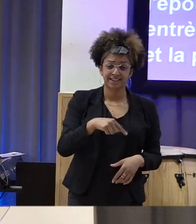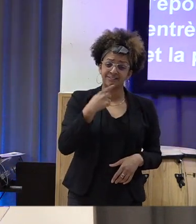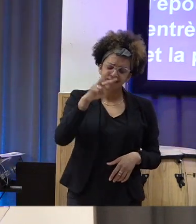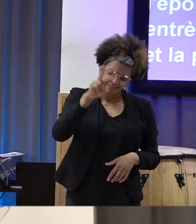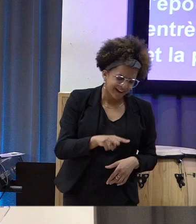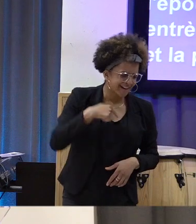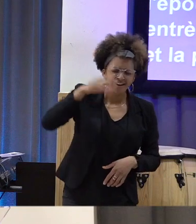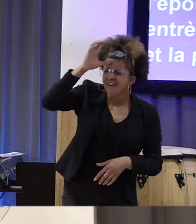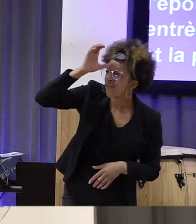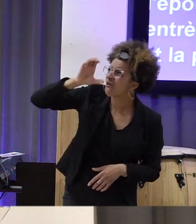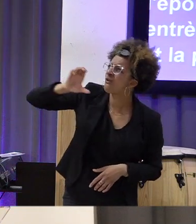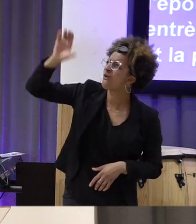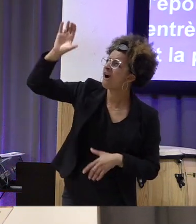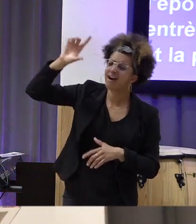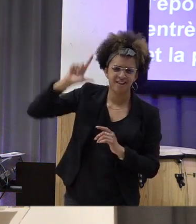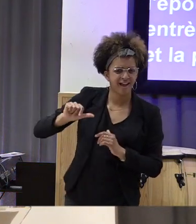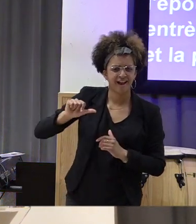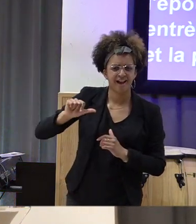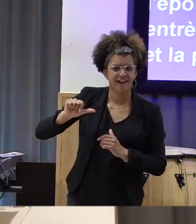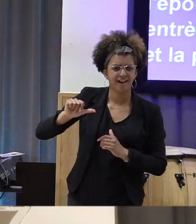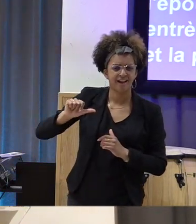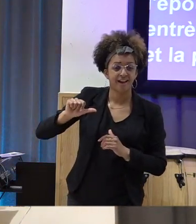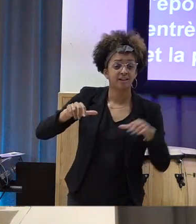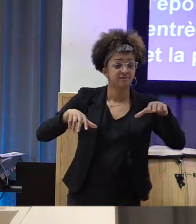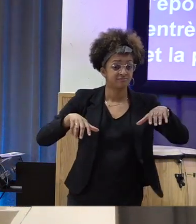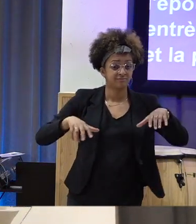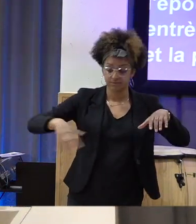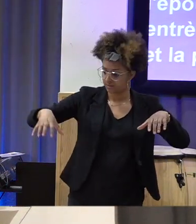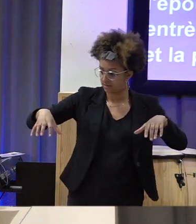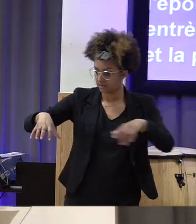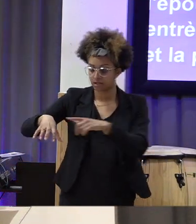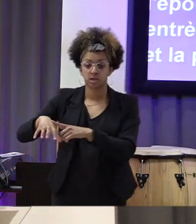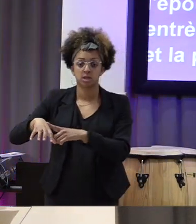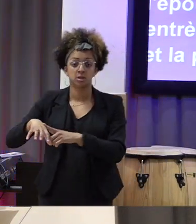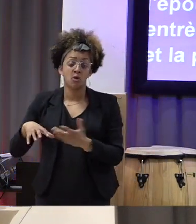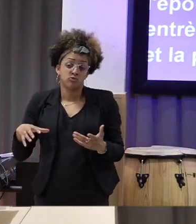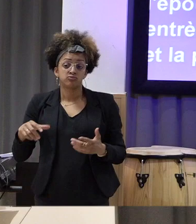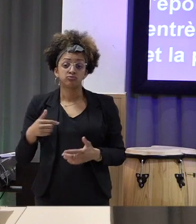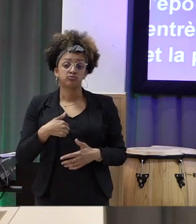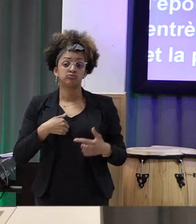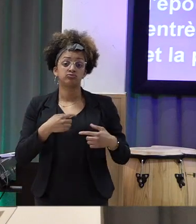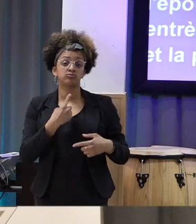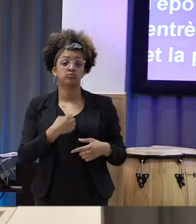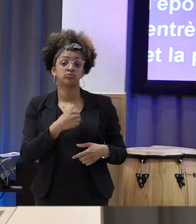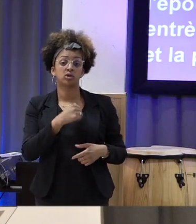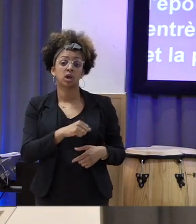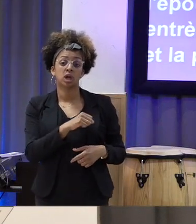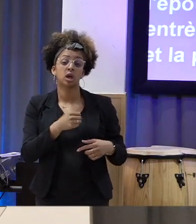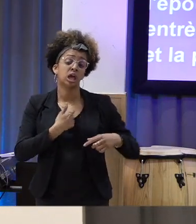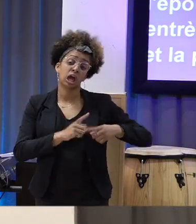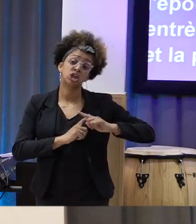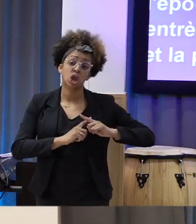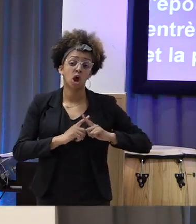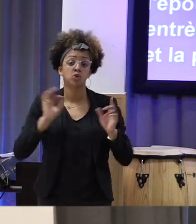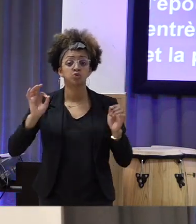croyants. Et celles qui ont seulement une profession de christianisme